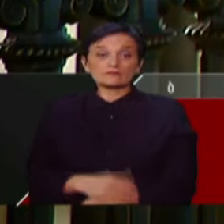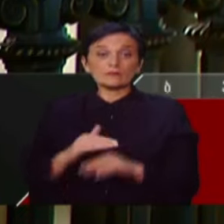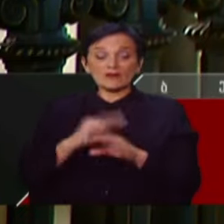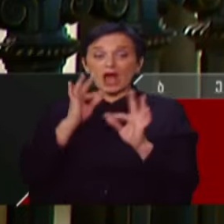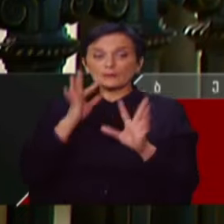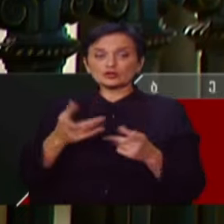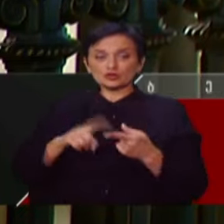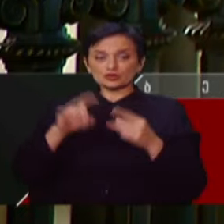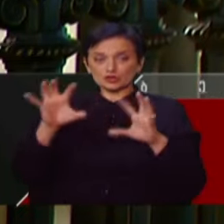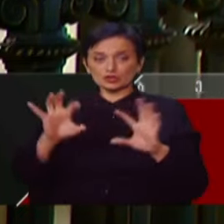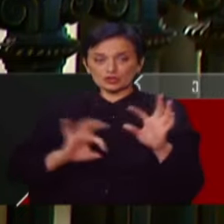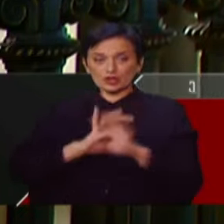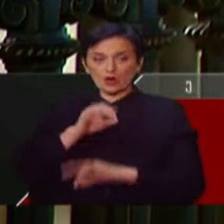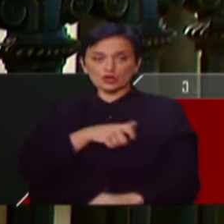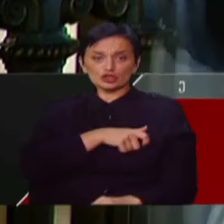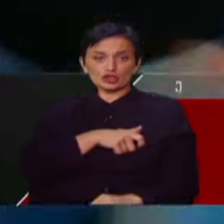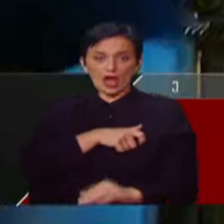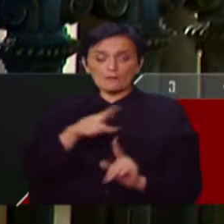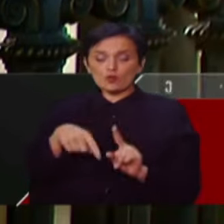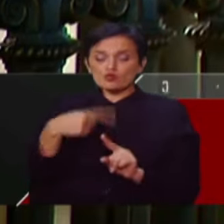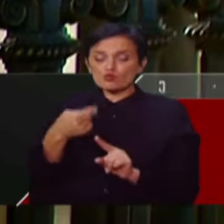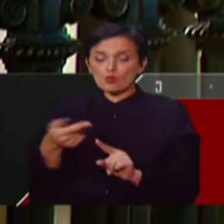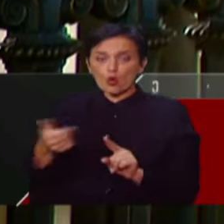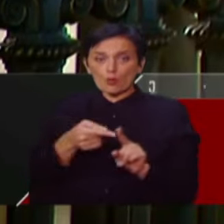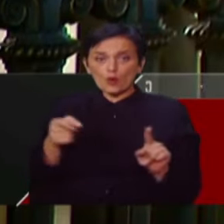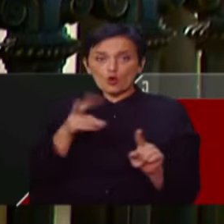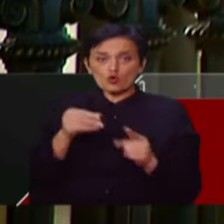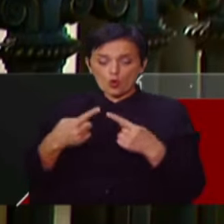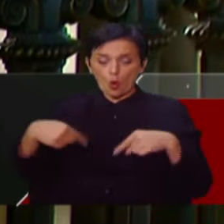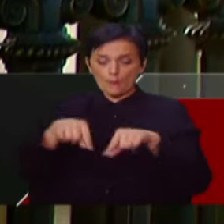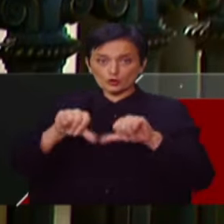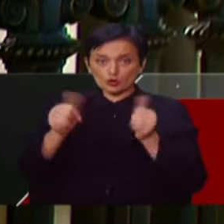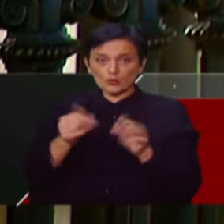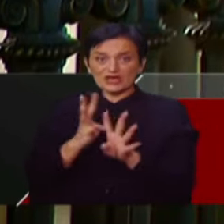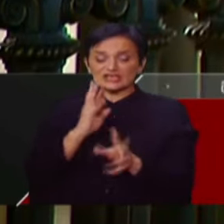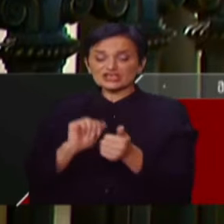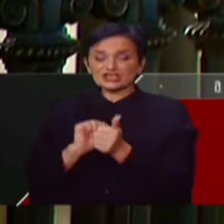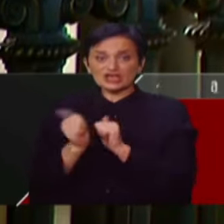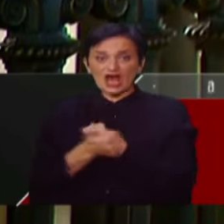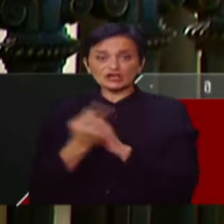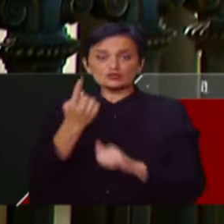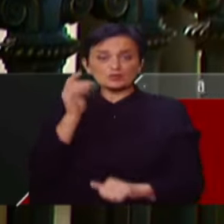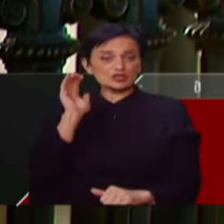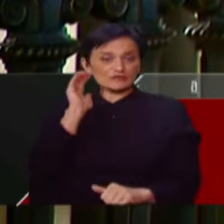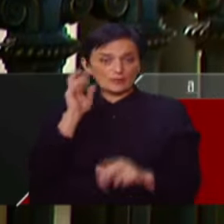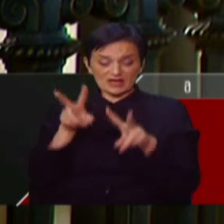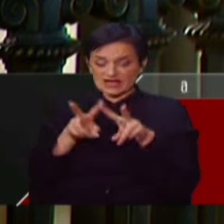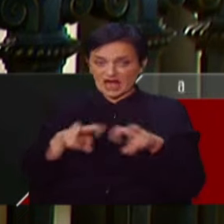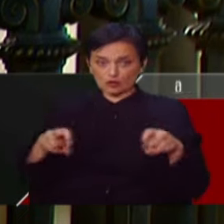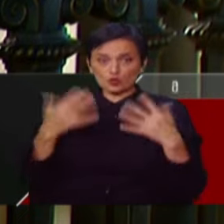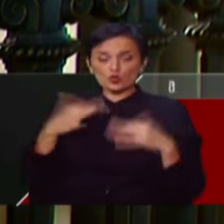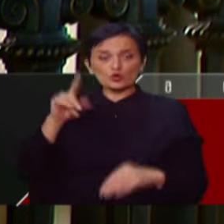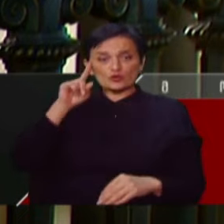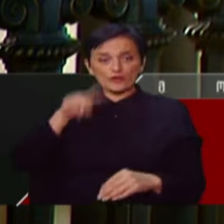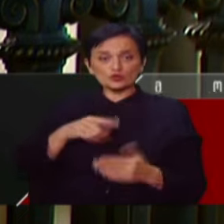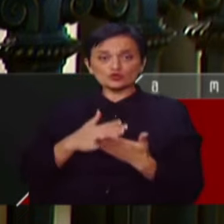ამნისტიის შესახებ კანონპროექტს დეპუტატები მომავალ კვირას საკომიტეტო ფორმატში და რიგ გარეშე სხდომაზე პირველი მოსმენით განიხილავენ. უკვე